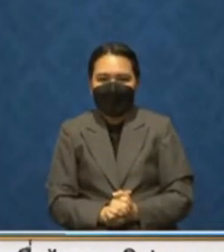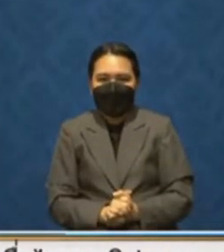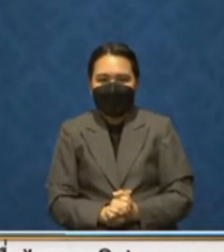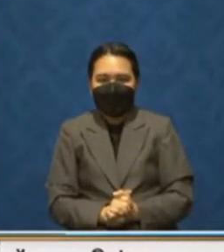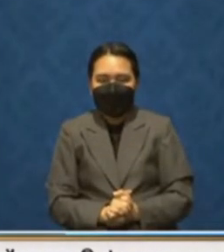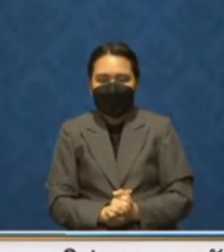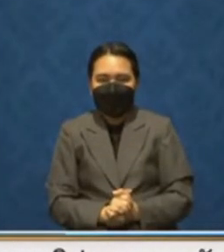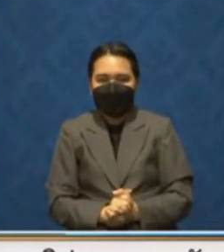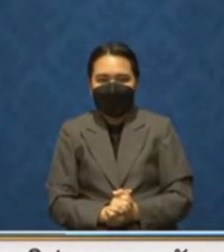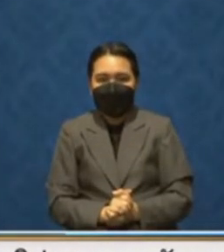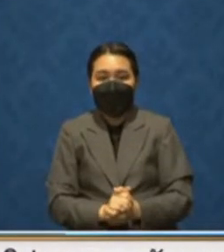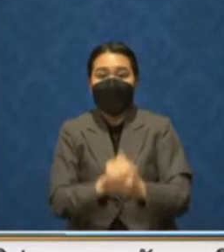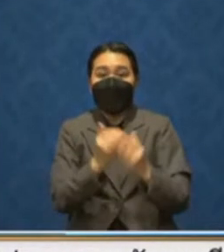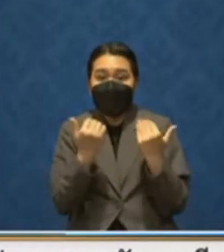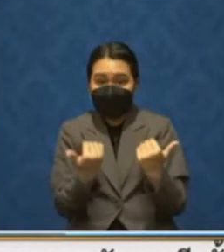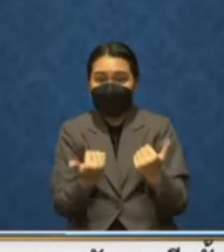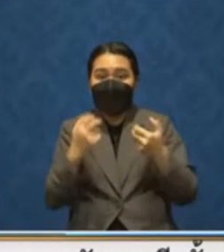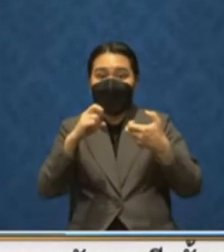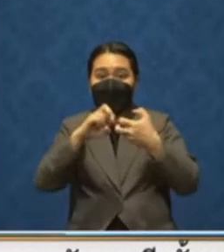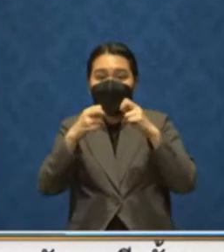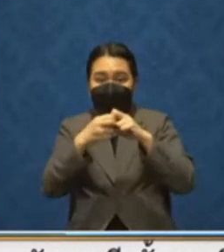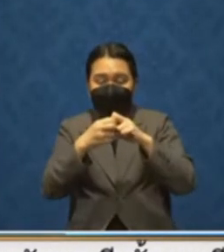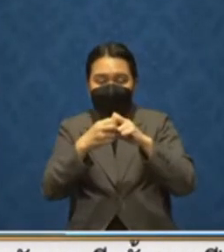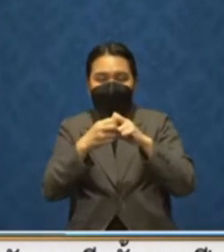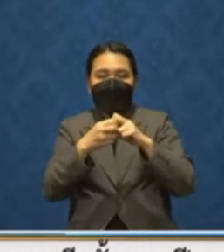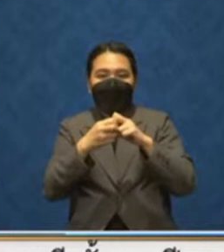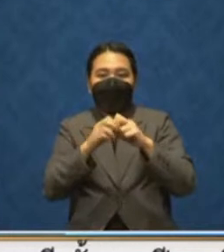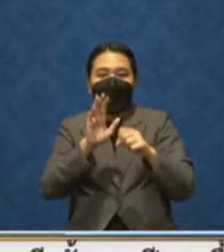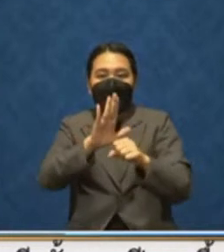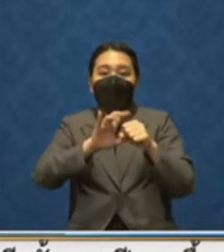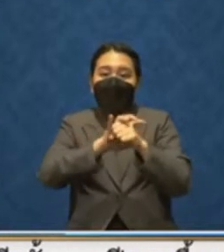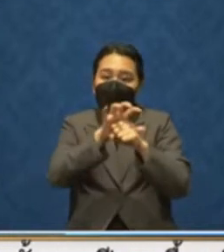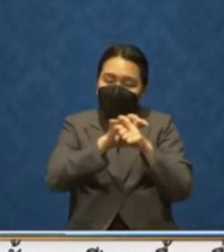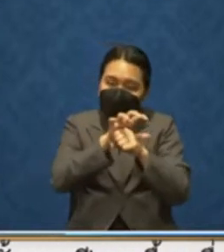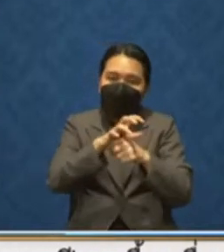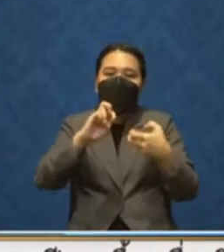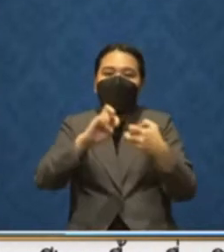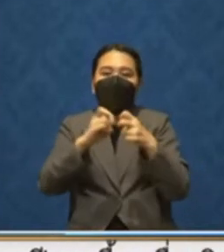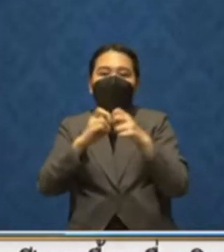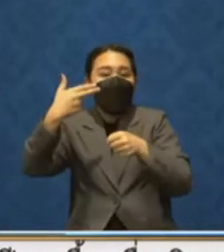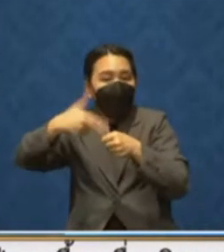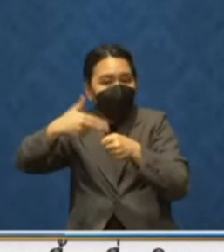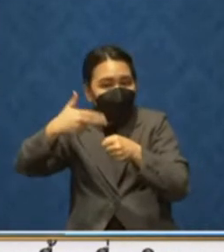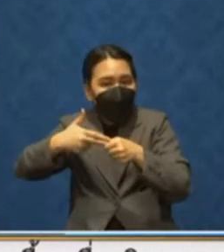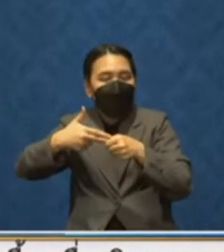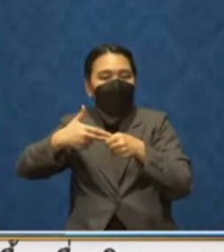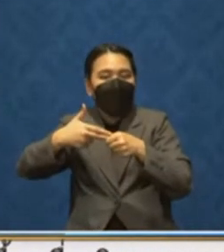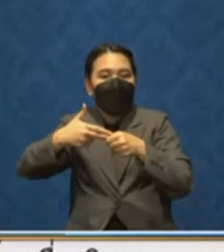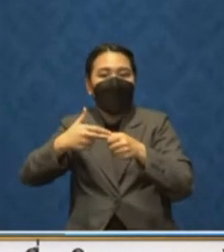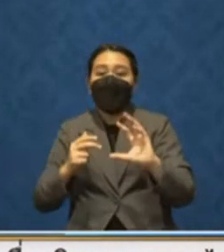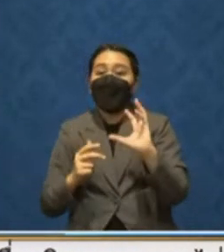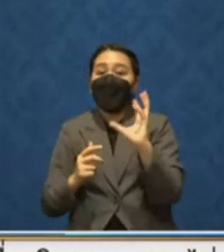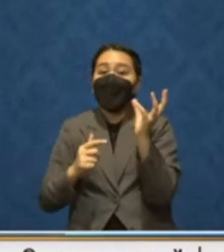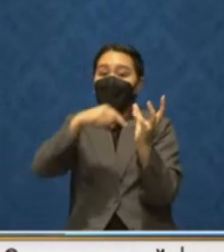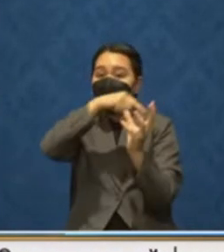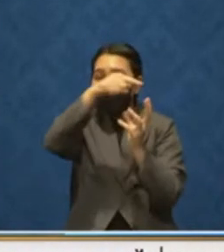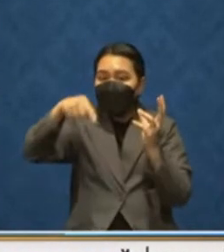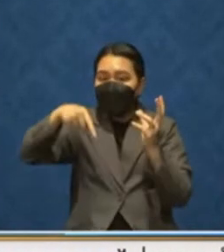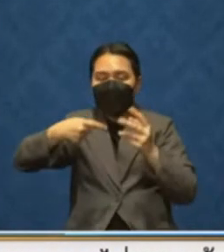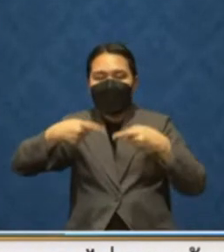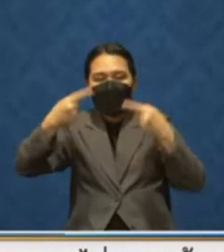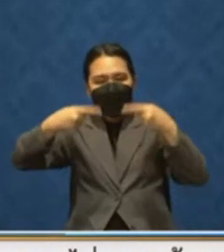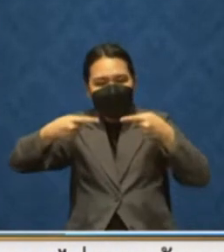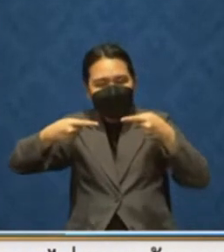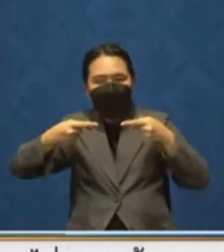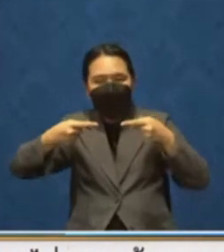ทั้งนี้นอกจากการแก้หาพี่กิตซ่อมให้ผิดทั้งกูอยู่แล้วพะยอมพลังงานนะครับและความขัดแย้งในโลกใบนี้ของเราเนี่ยกล่าวไปแล้วเมื่อ